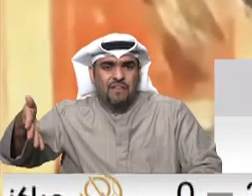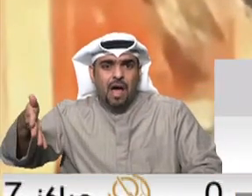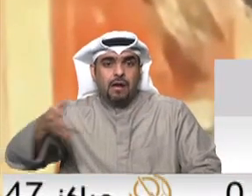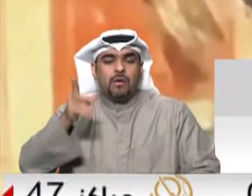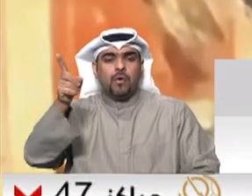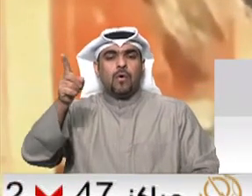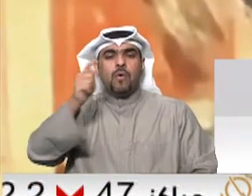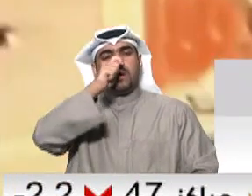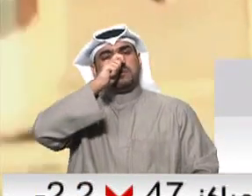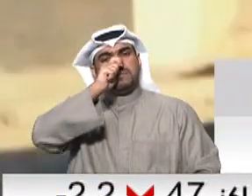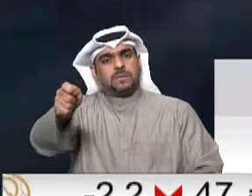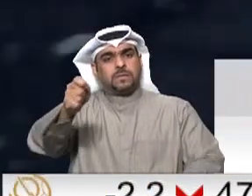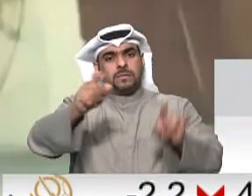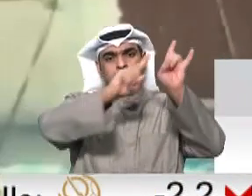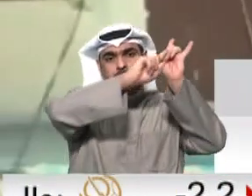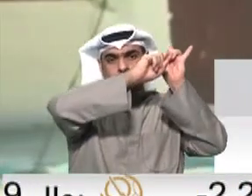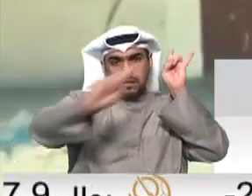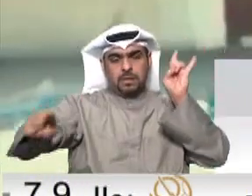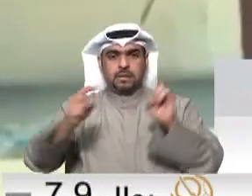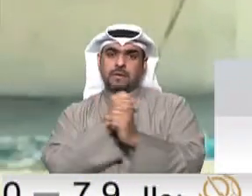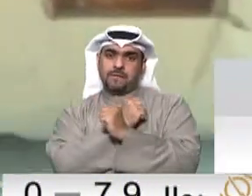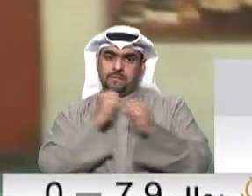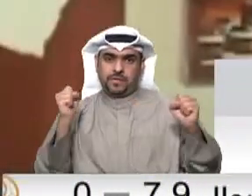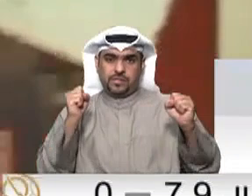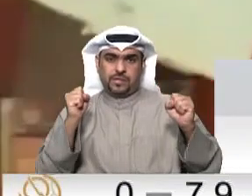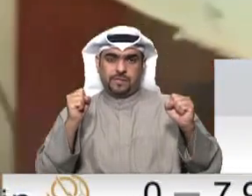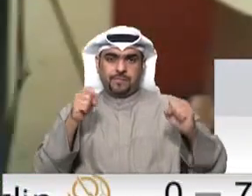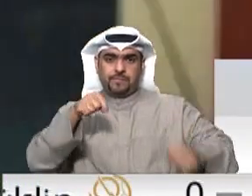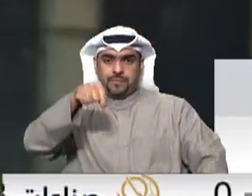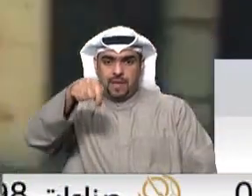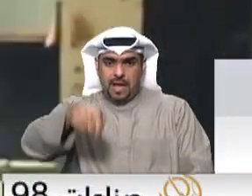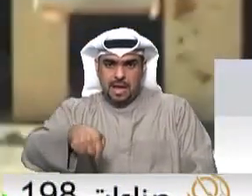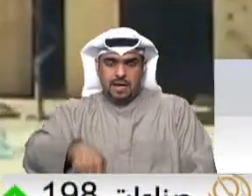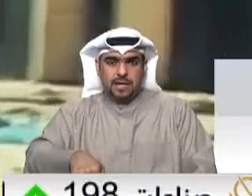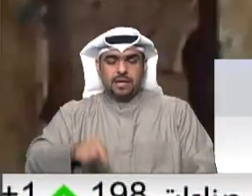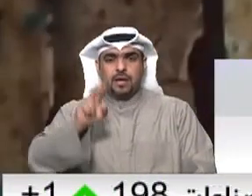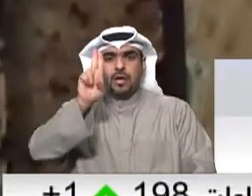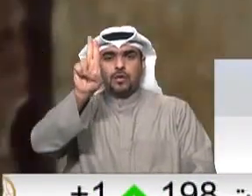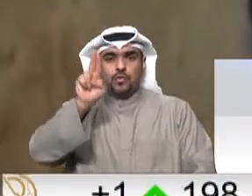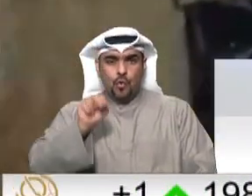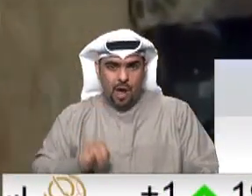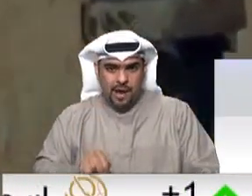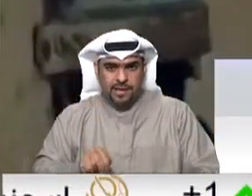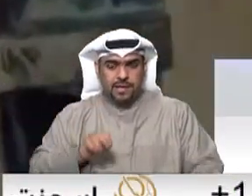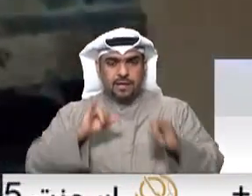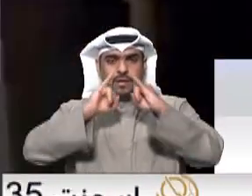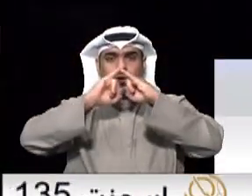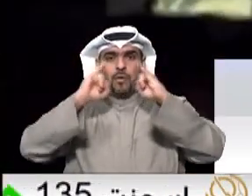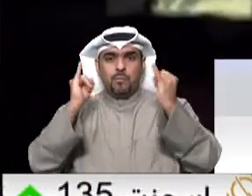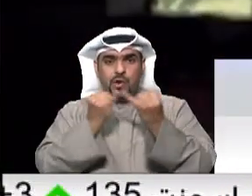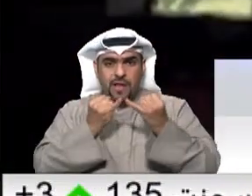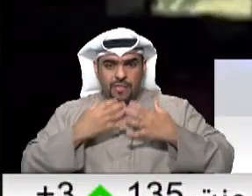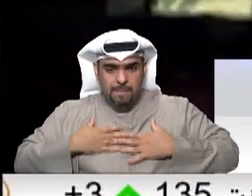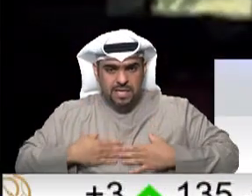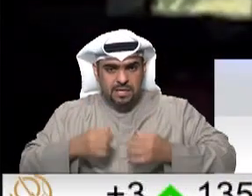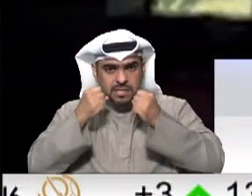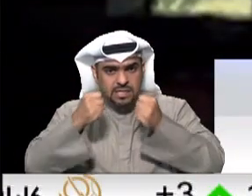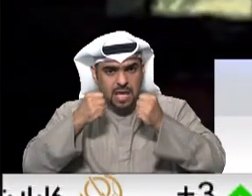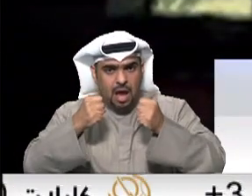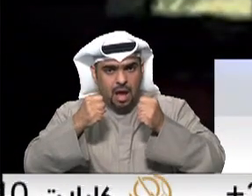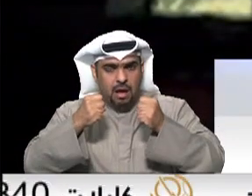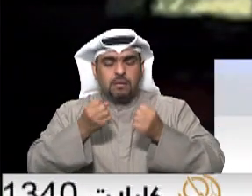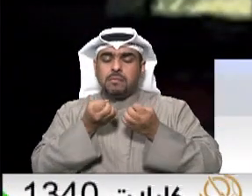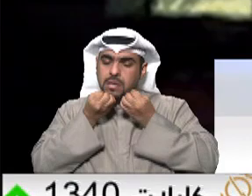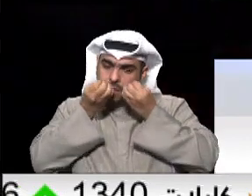وحتى المؤسسات الدولية العاملة هنا في قطاع غزة تؤكد أنه لا يوجد مكان آمن في القطاع. فيما